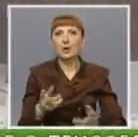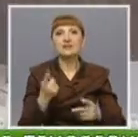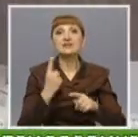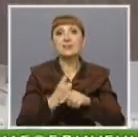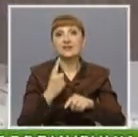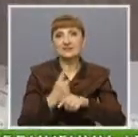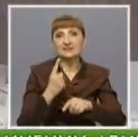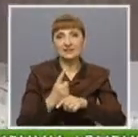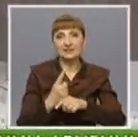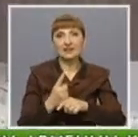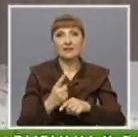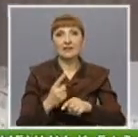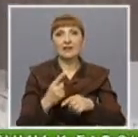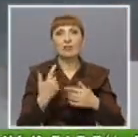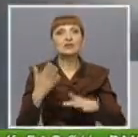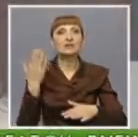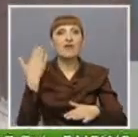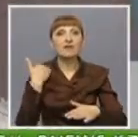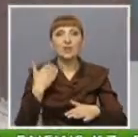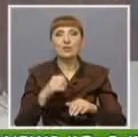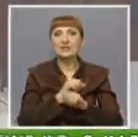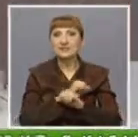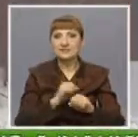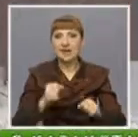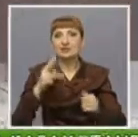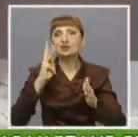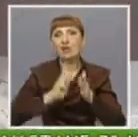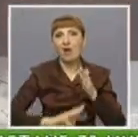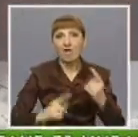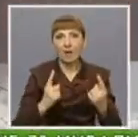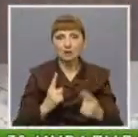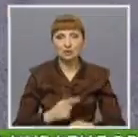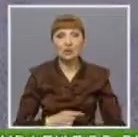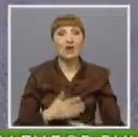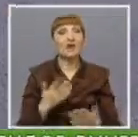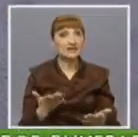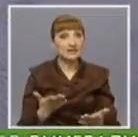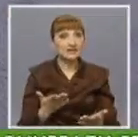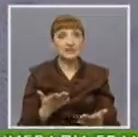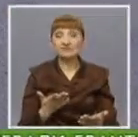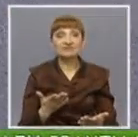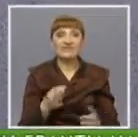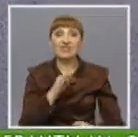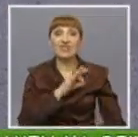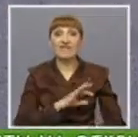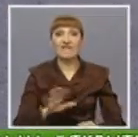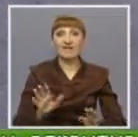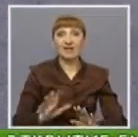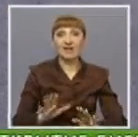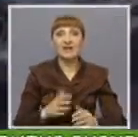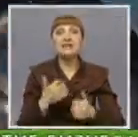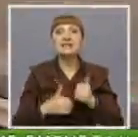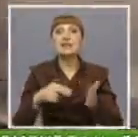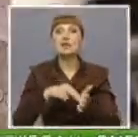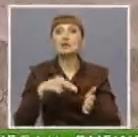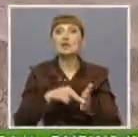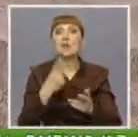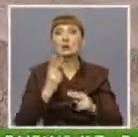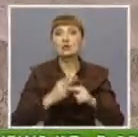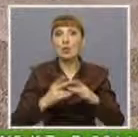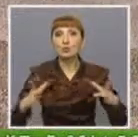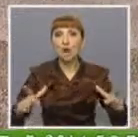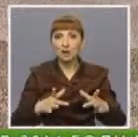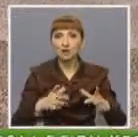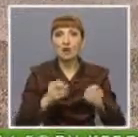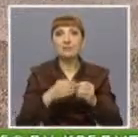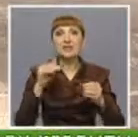Запретили, не то что запретили, давно уже нам на этом большой штраф. Видимо, овчинка выделки не стоит. Средняя стоимость одной чугунной